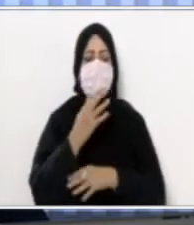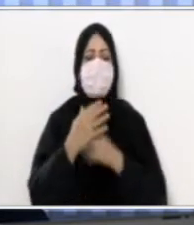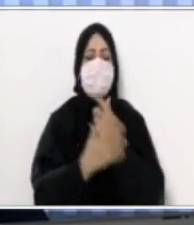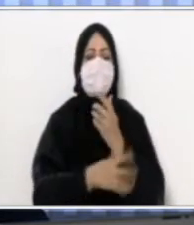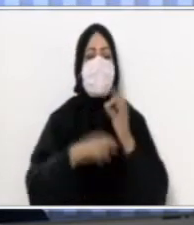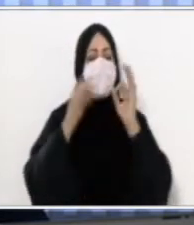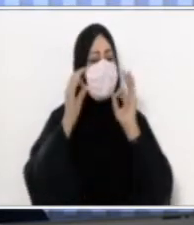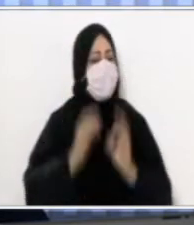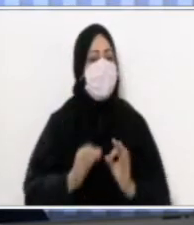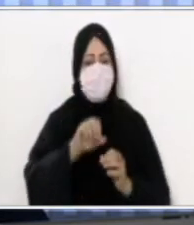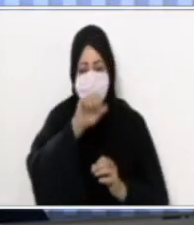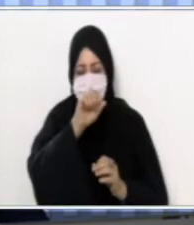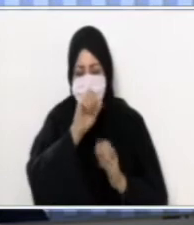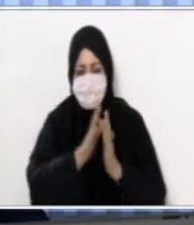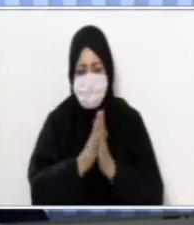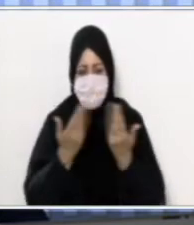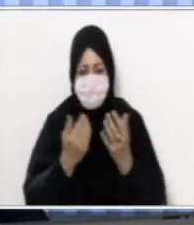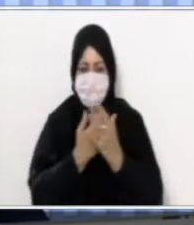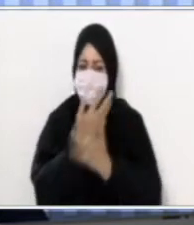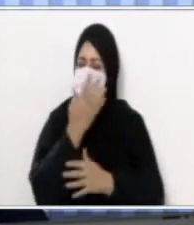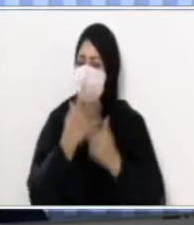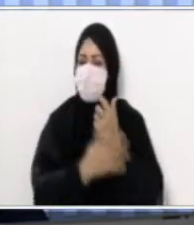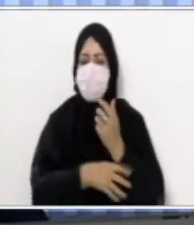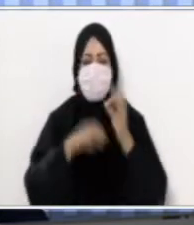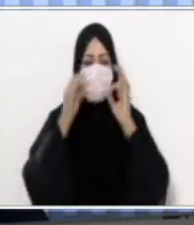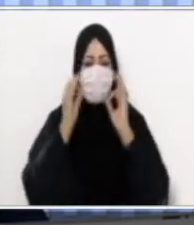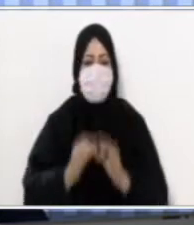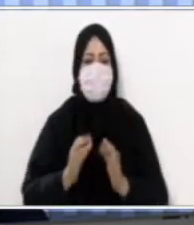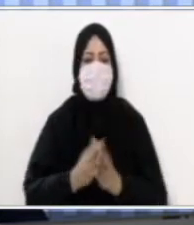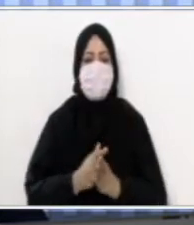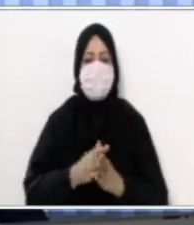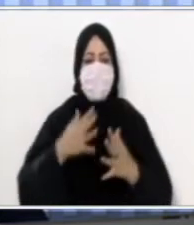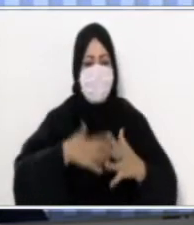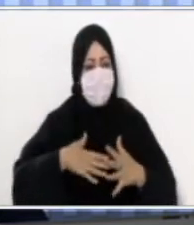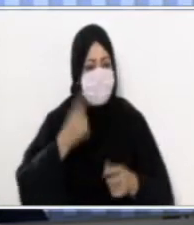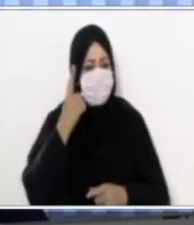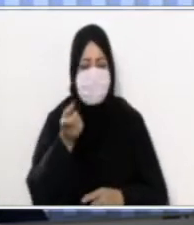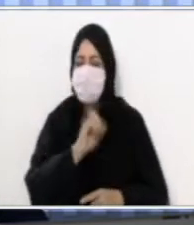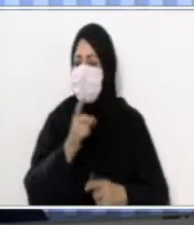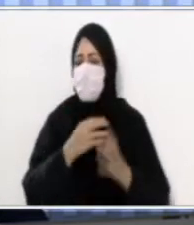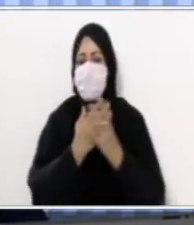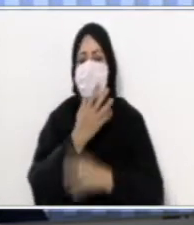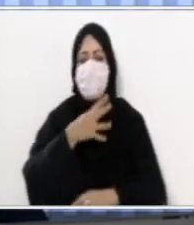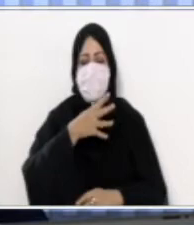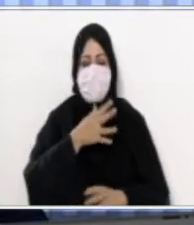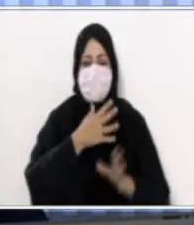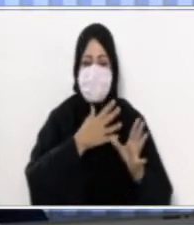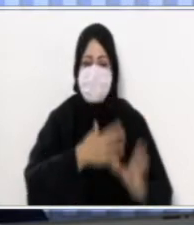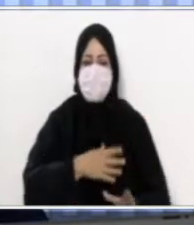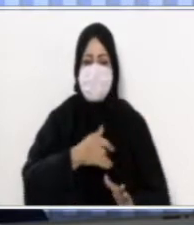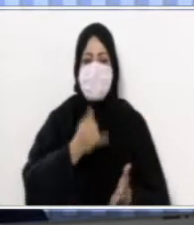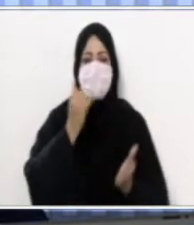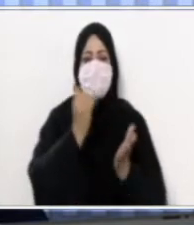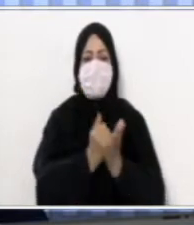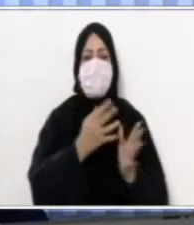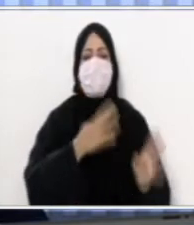لأن النبي صلى الله عليه وسلم جاء في كتابه ألا يمس القرآن إلا طاهر في الكتاب